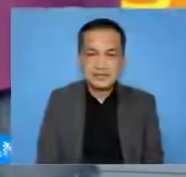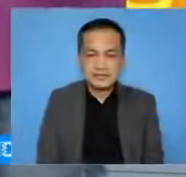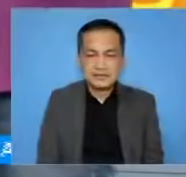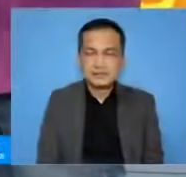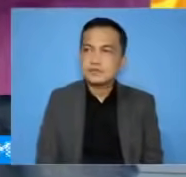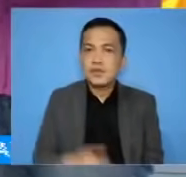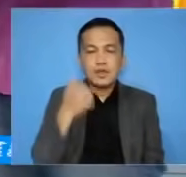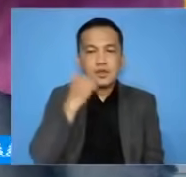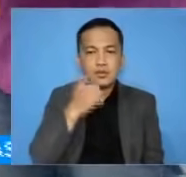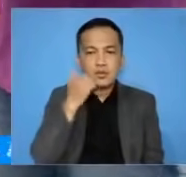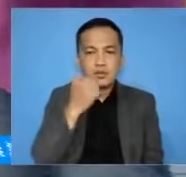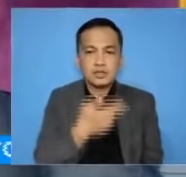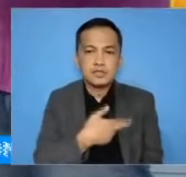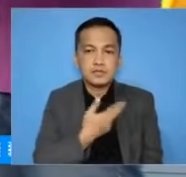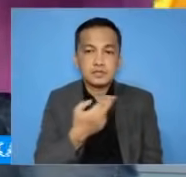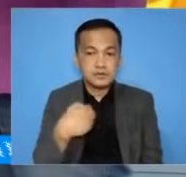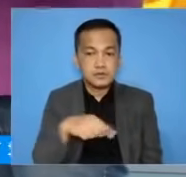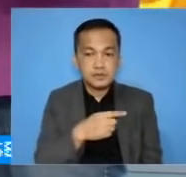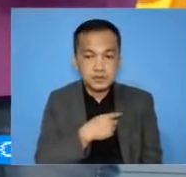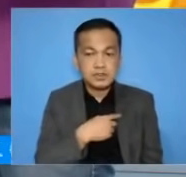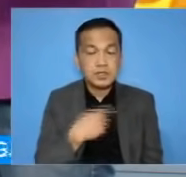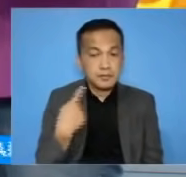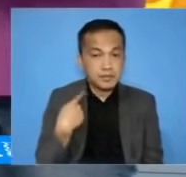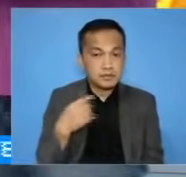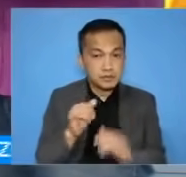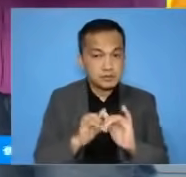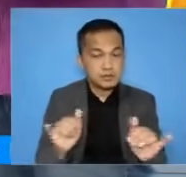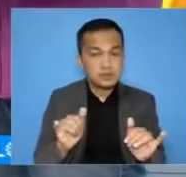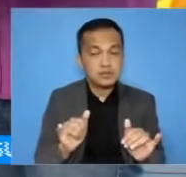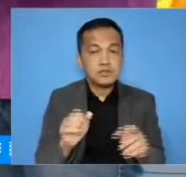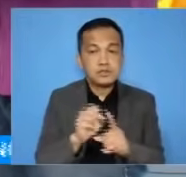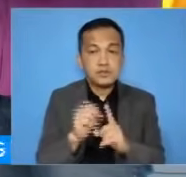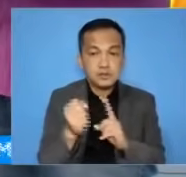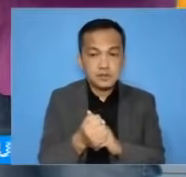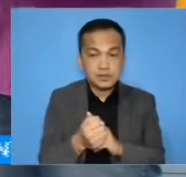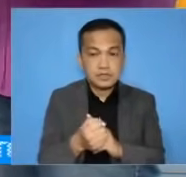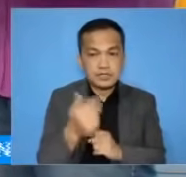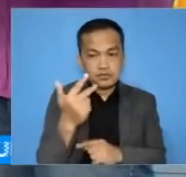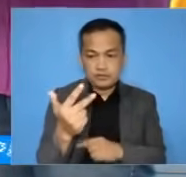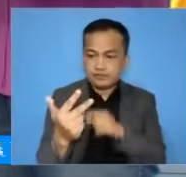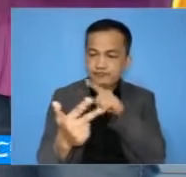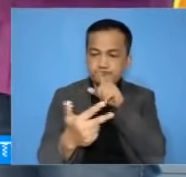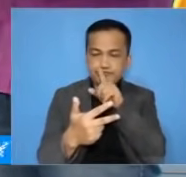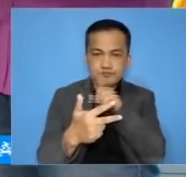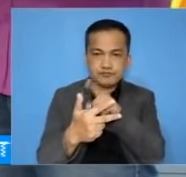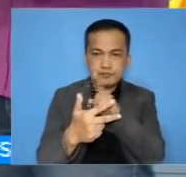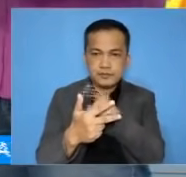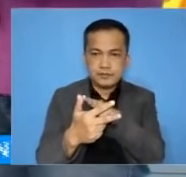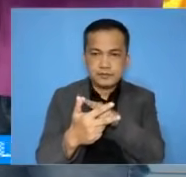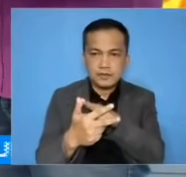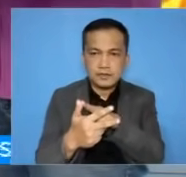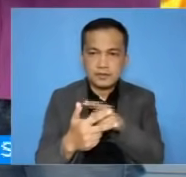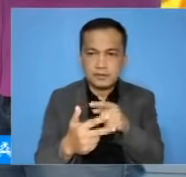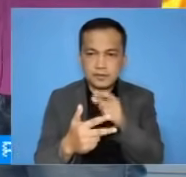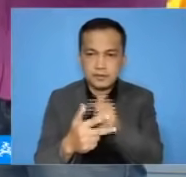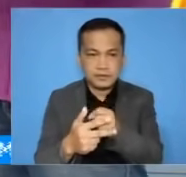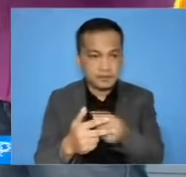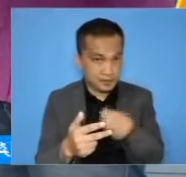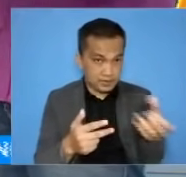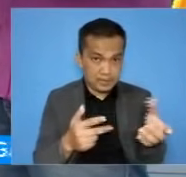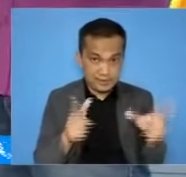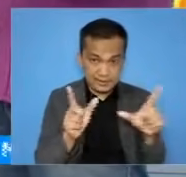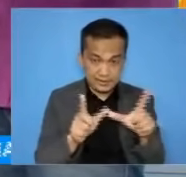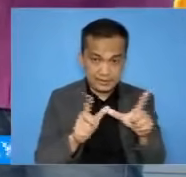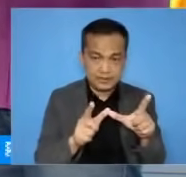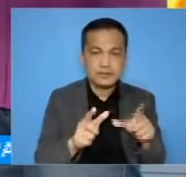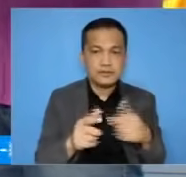Kadalasan, ang reaksyon naman natin no, pag may ganyang sitwasyon, no, tatlo yan. Una, pag alam mo mali ka, ibibigay mo na ng lisensya or kung naman,